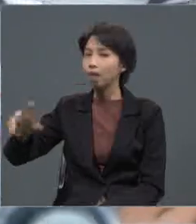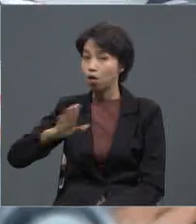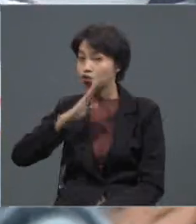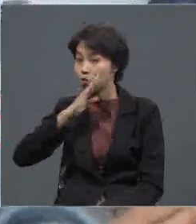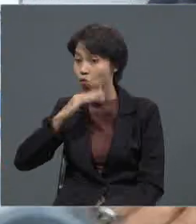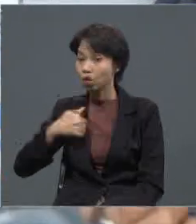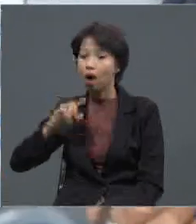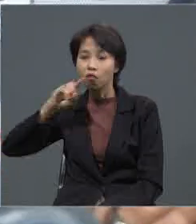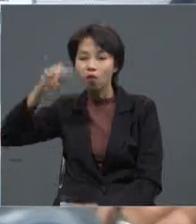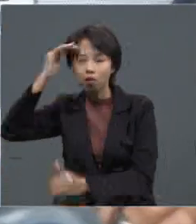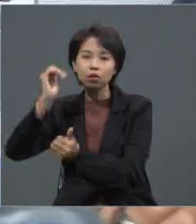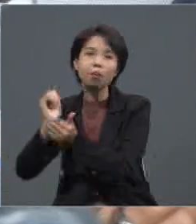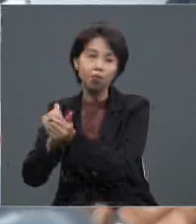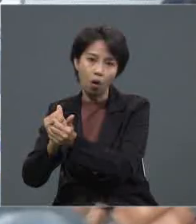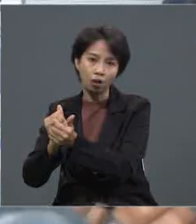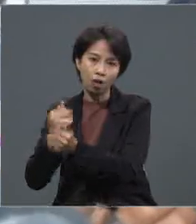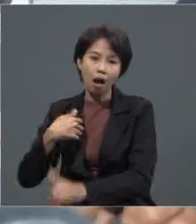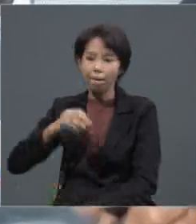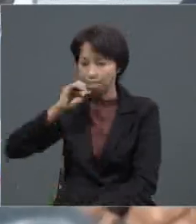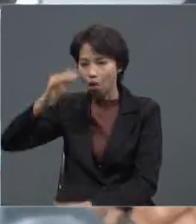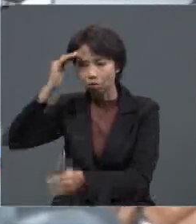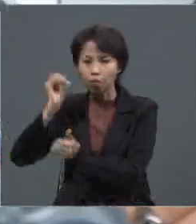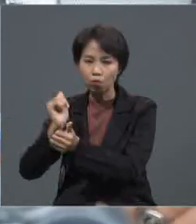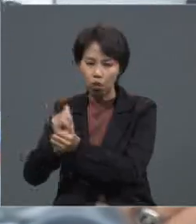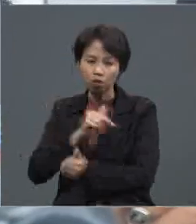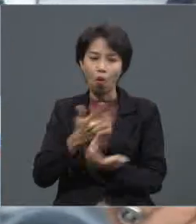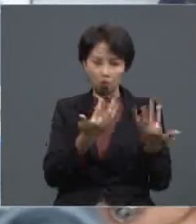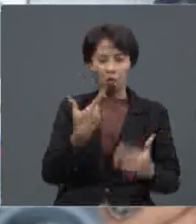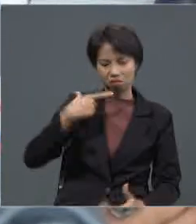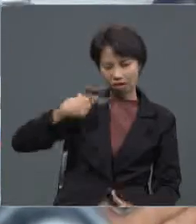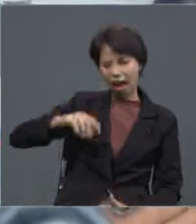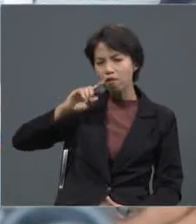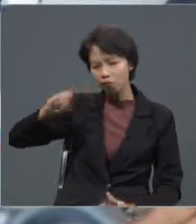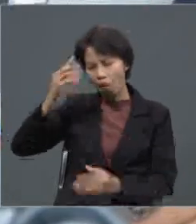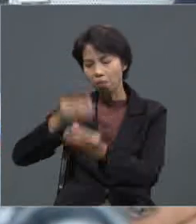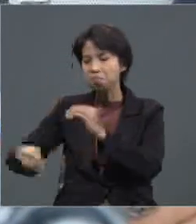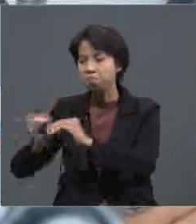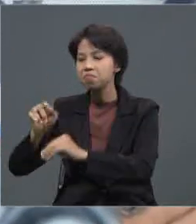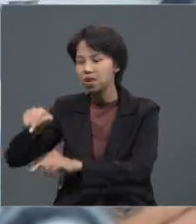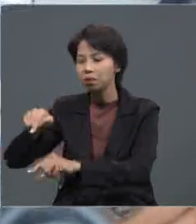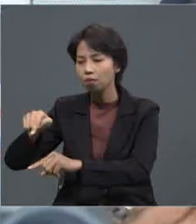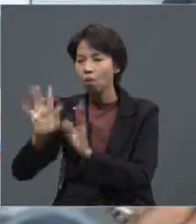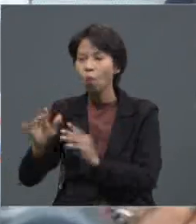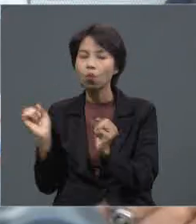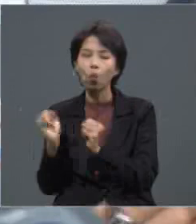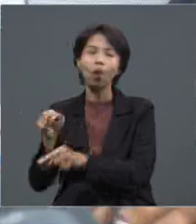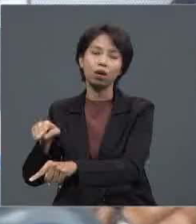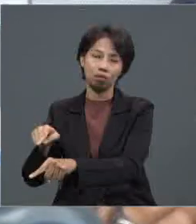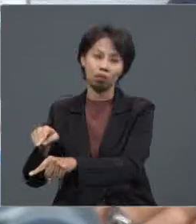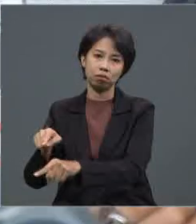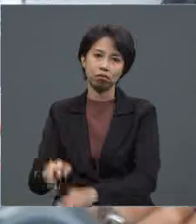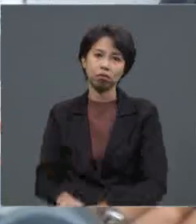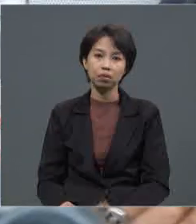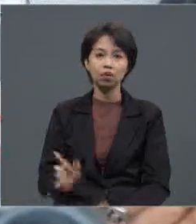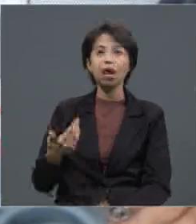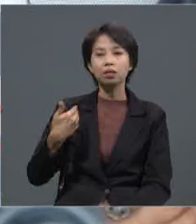การมาแจ้งความผ่านผมไปยังกองปราบเนี่ยเขาจะไปดำเนินคดีนะครับแล้วก็ไปดำเนินคดีไกลๆเช่น